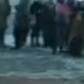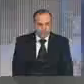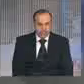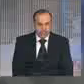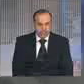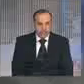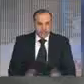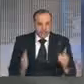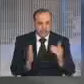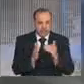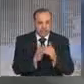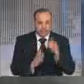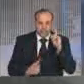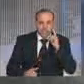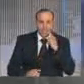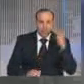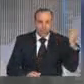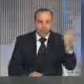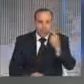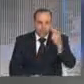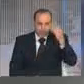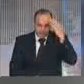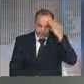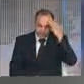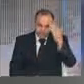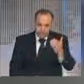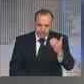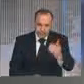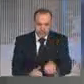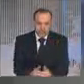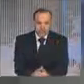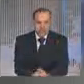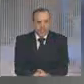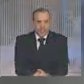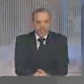الصوفي شكرا للمتابعه مشاهدينا الكرام والى